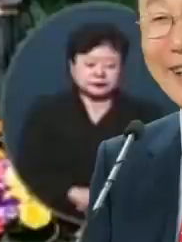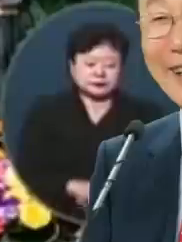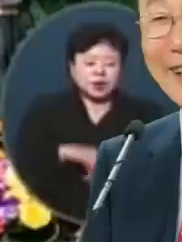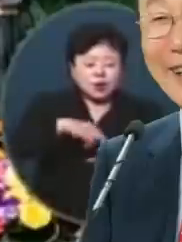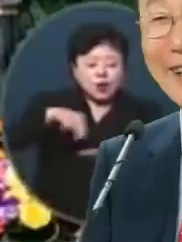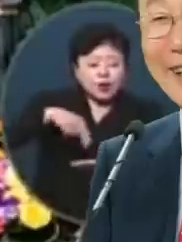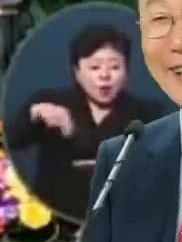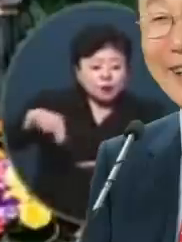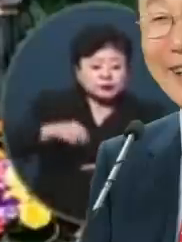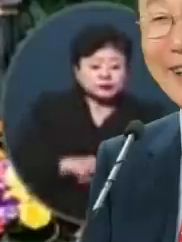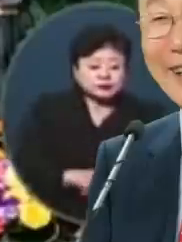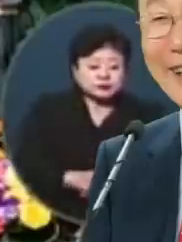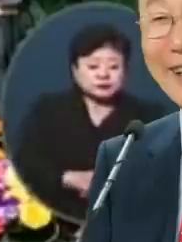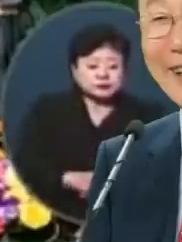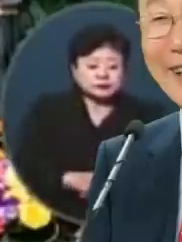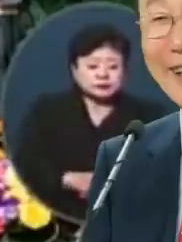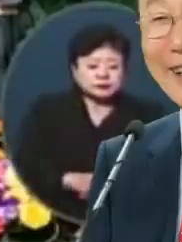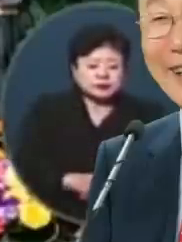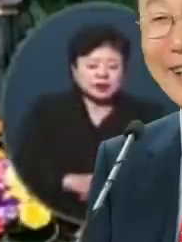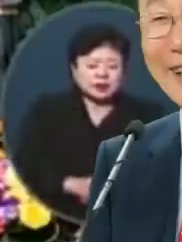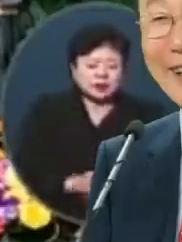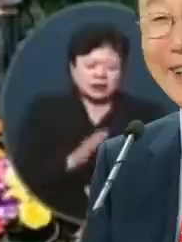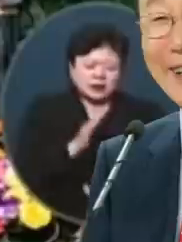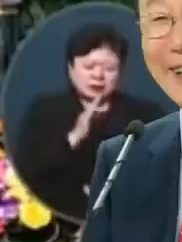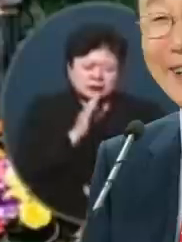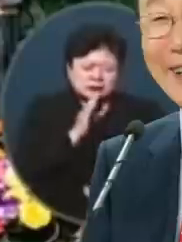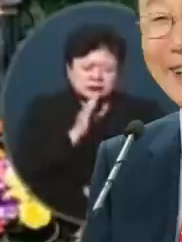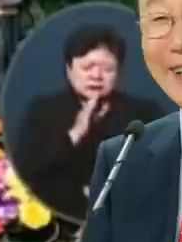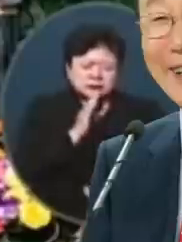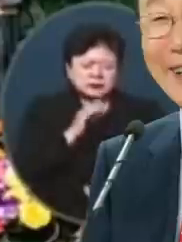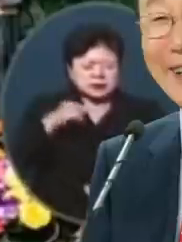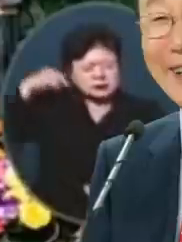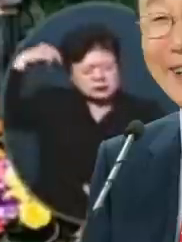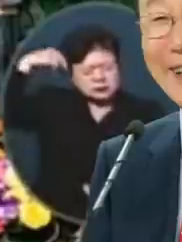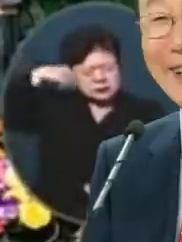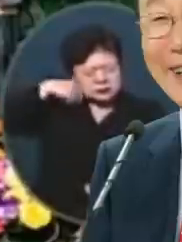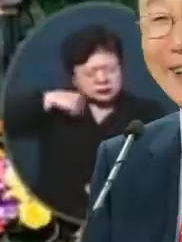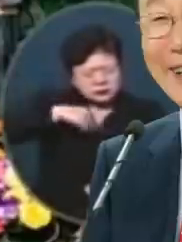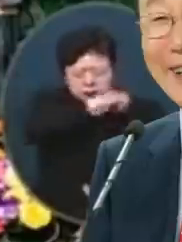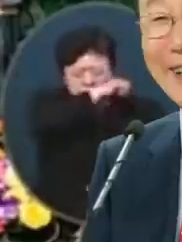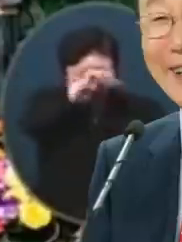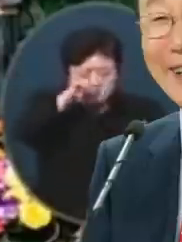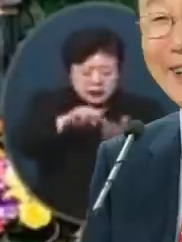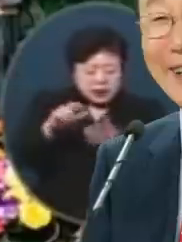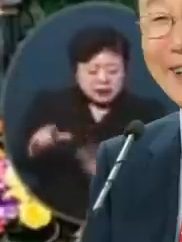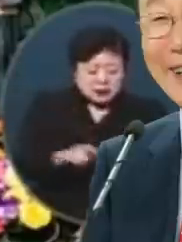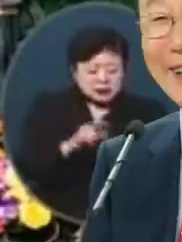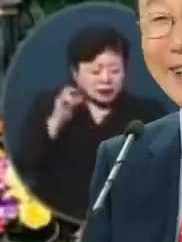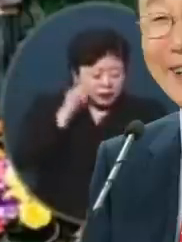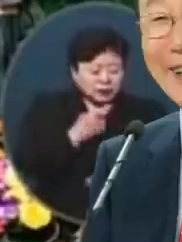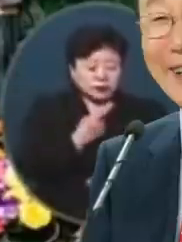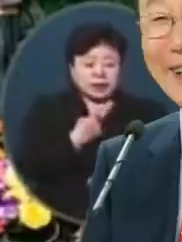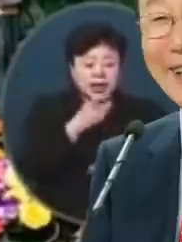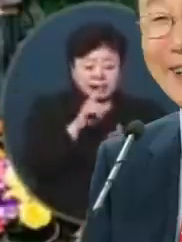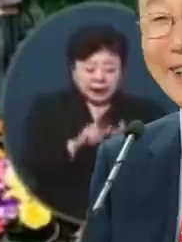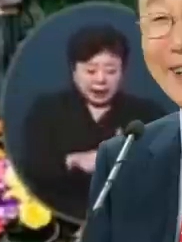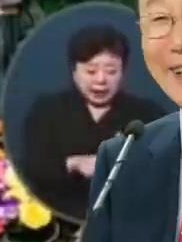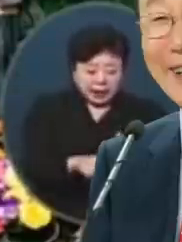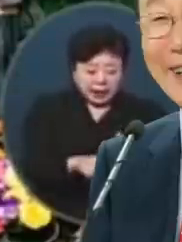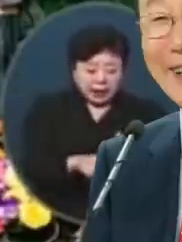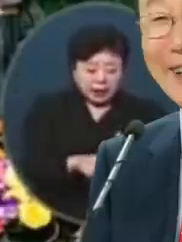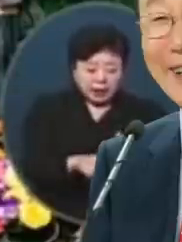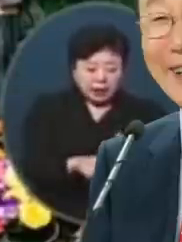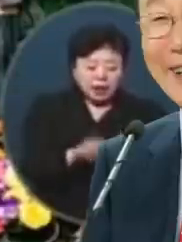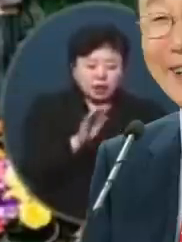외로움을 가장 절실히 느끼는 때는 인생을 살다가 어려움을 당했는데